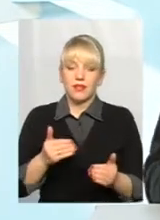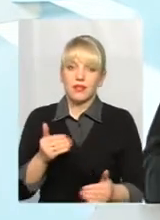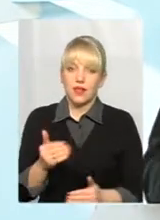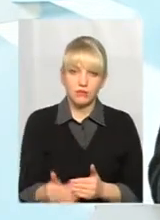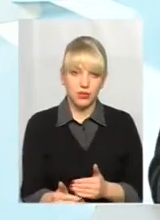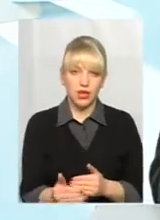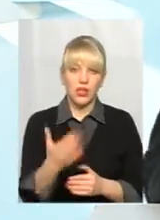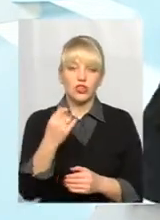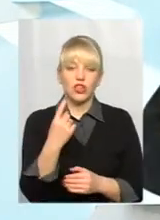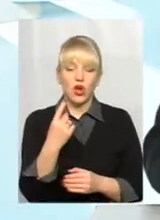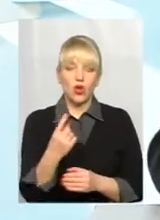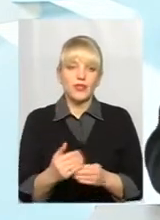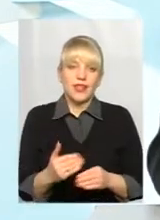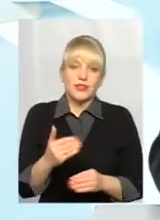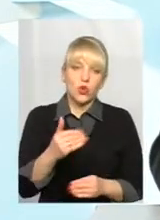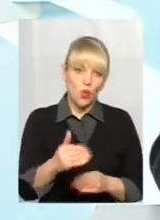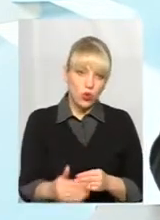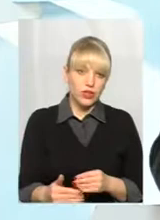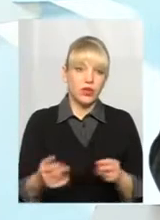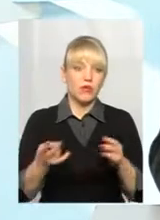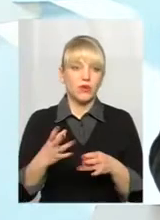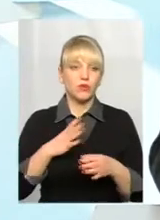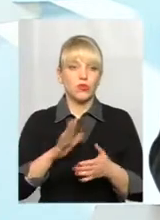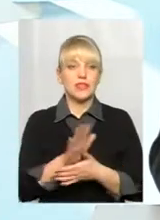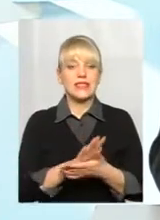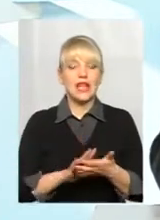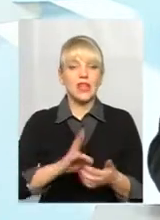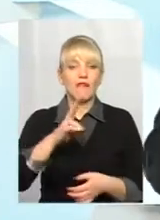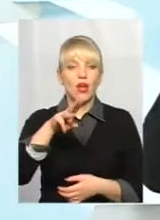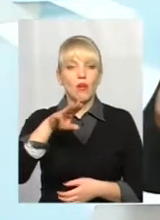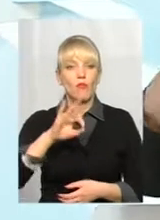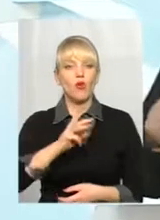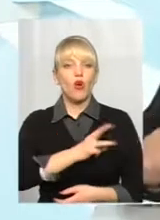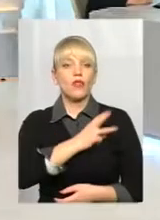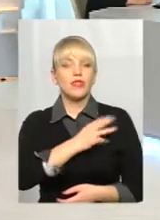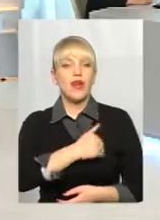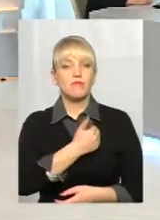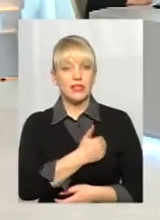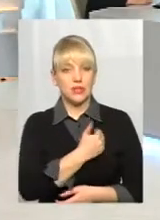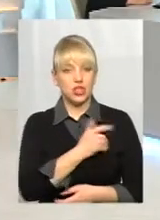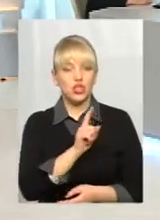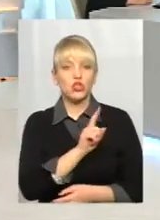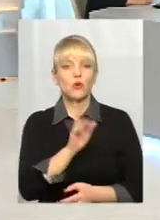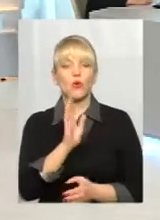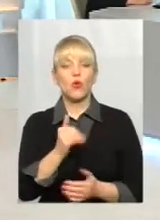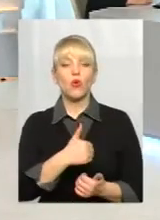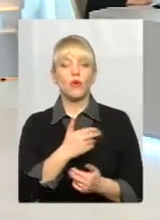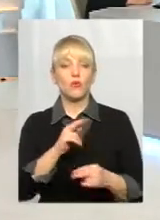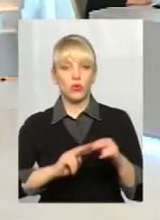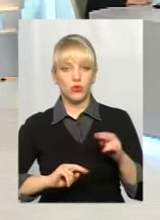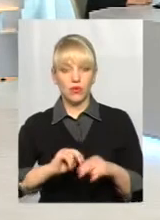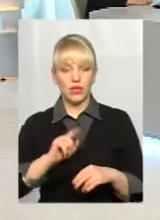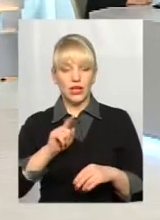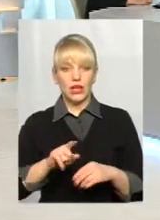бути одна сходинка, тобто повинна бути заяви про наміри такі, що має будуватися, так? І там відводиться